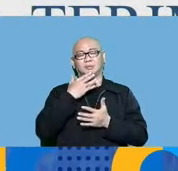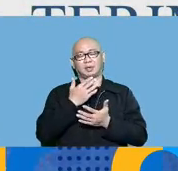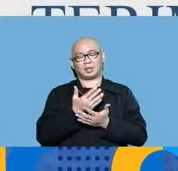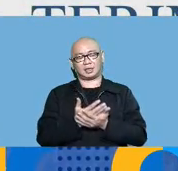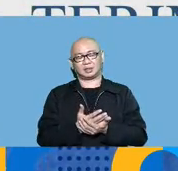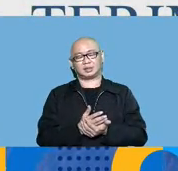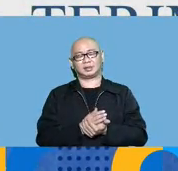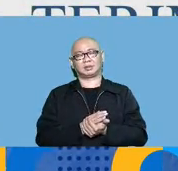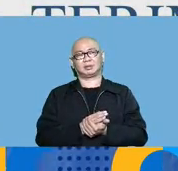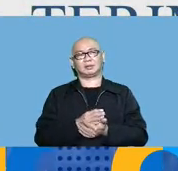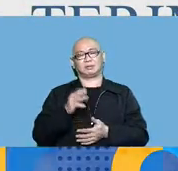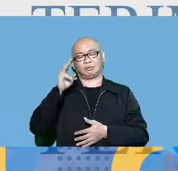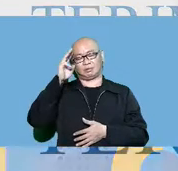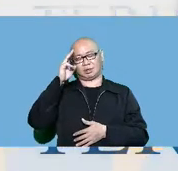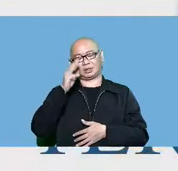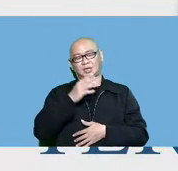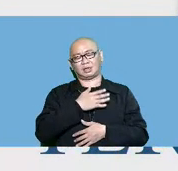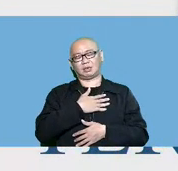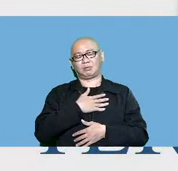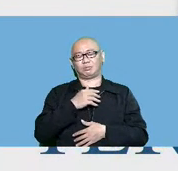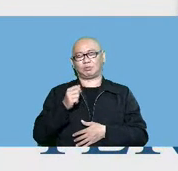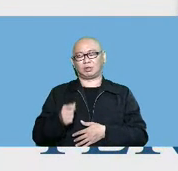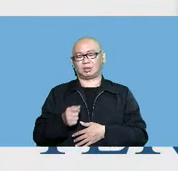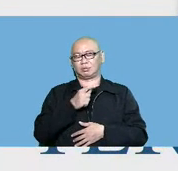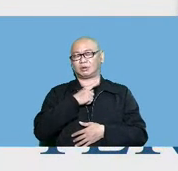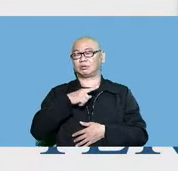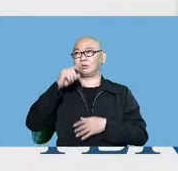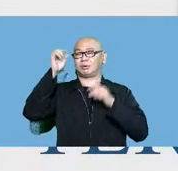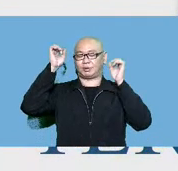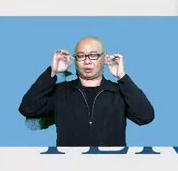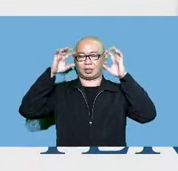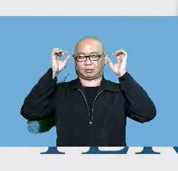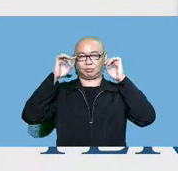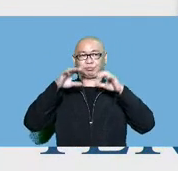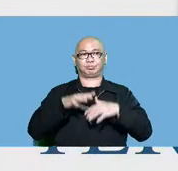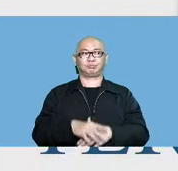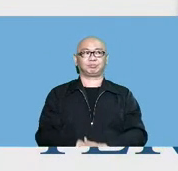kasih. Wassalamualaikum warahmatullahi wabarakatuh.